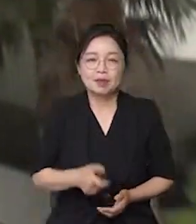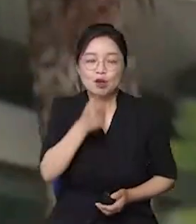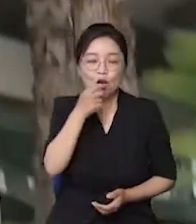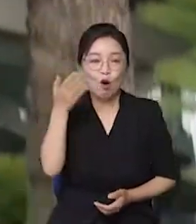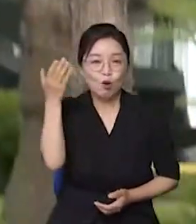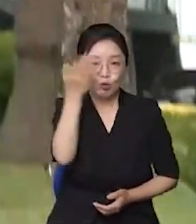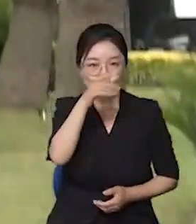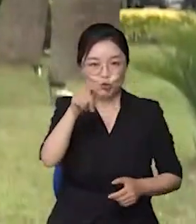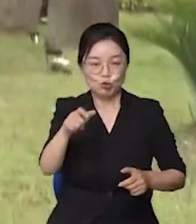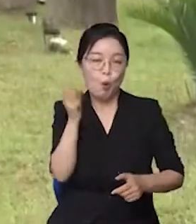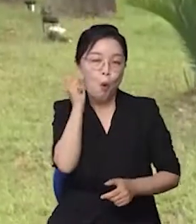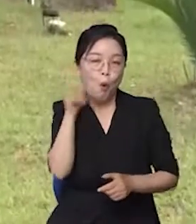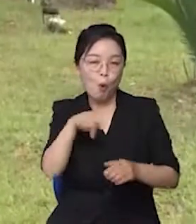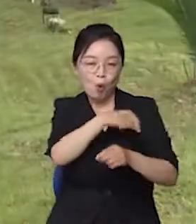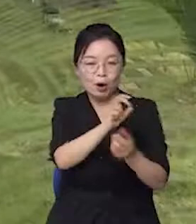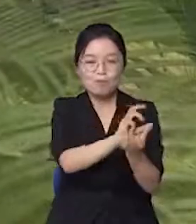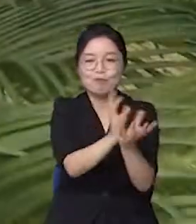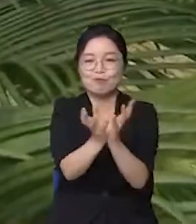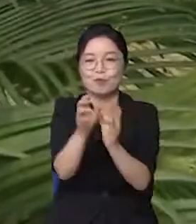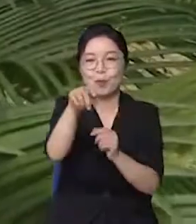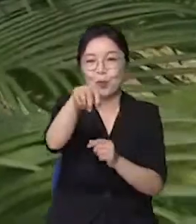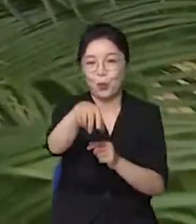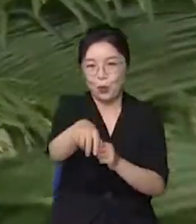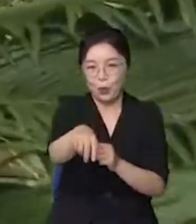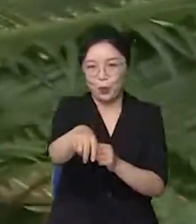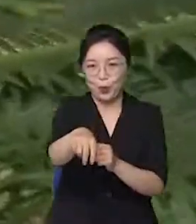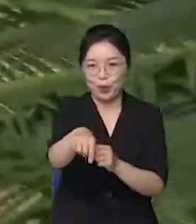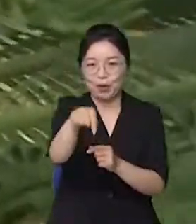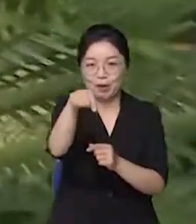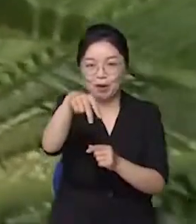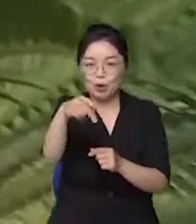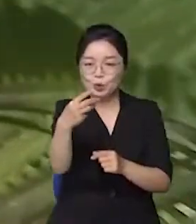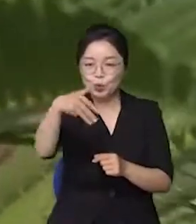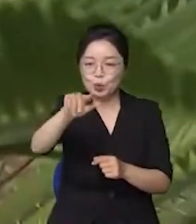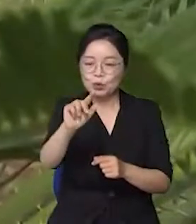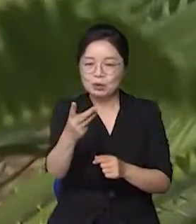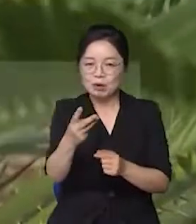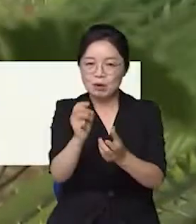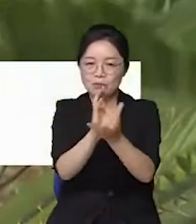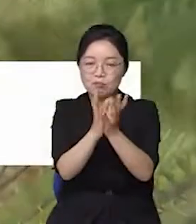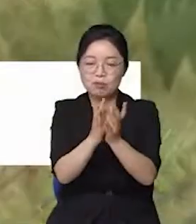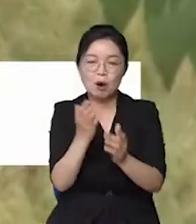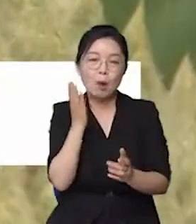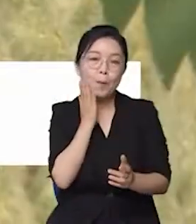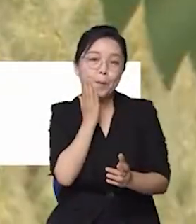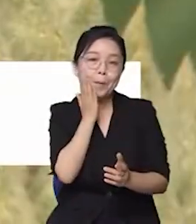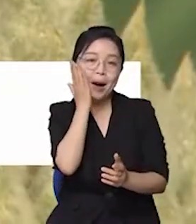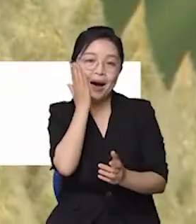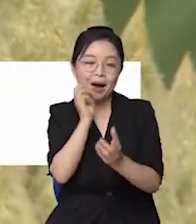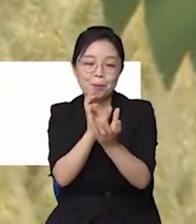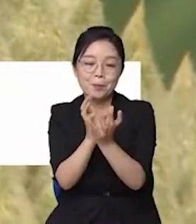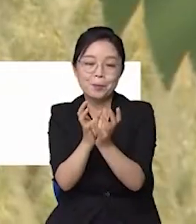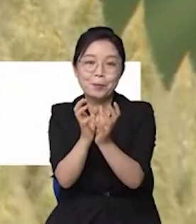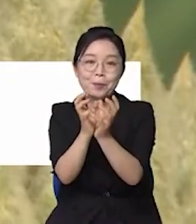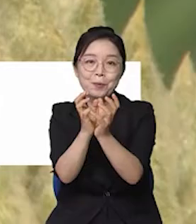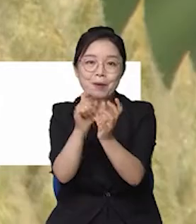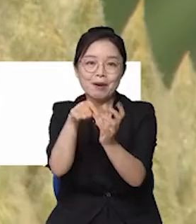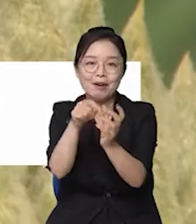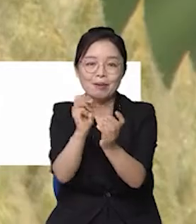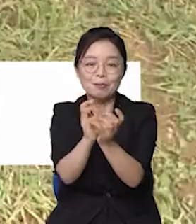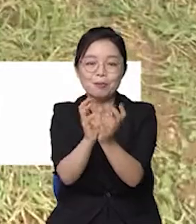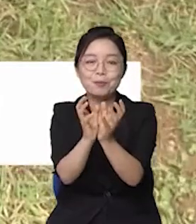여수의 한 호텔 앞 정원입니다. 소철나무 가운데 둥그렇고 녹색빛을 머금은 꽃이 피기